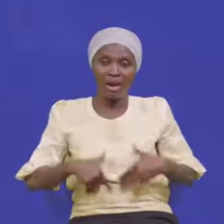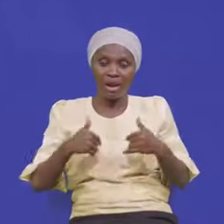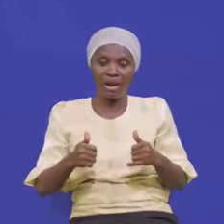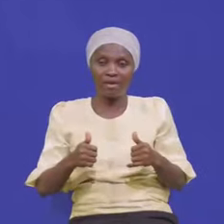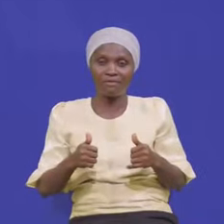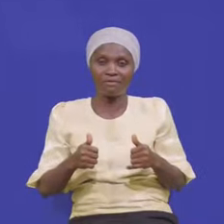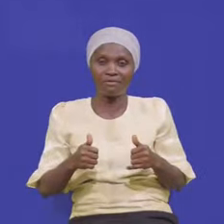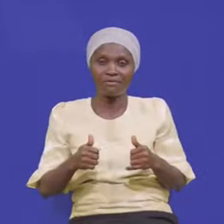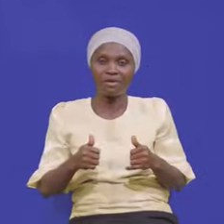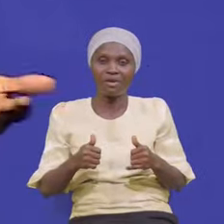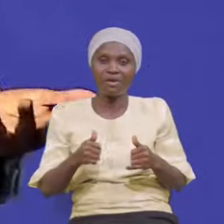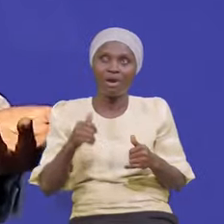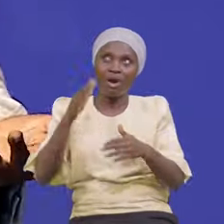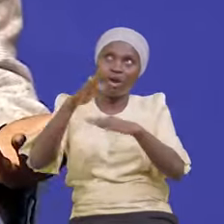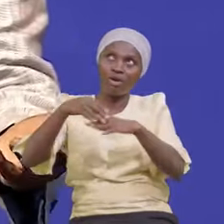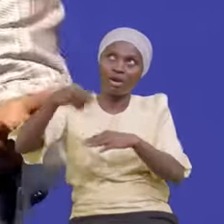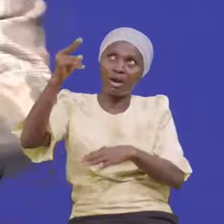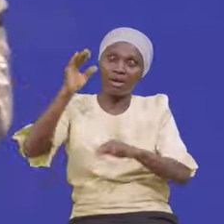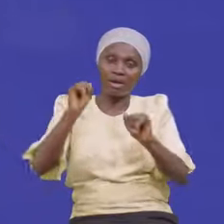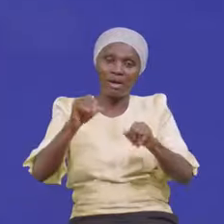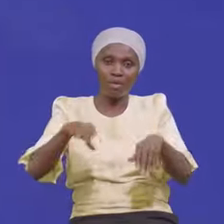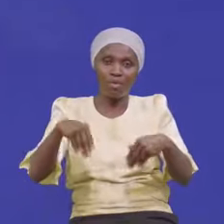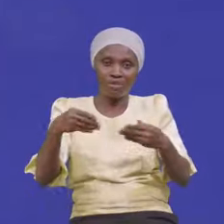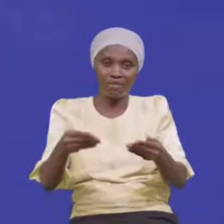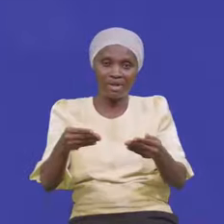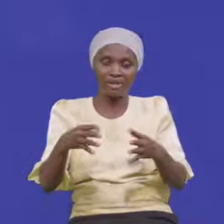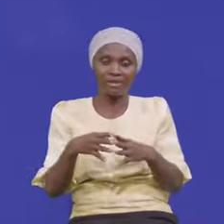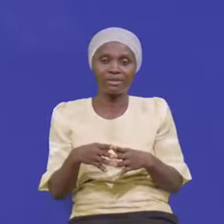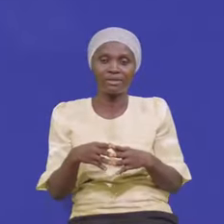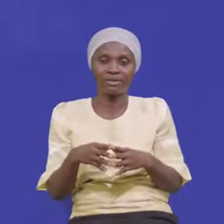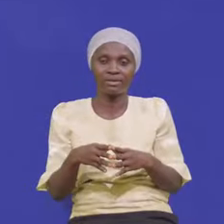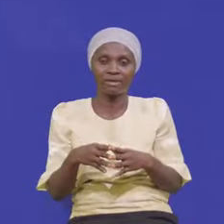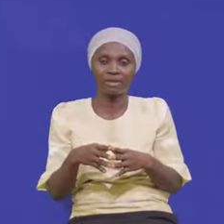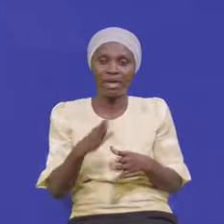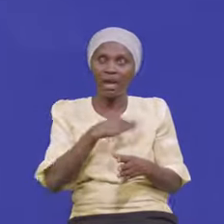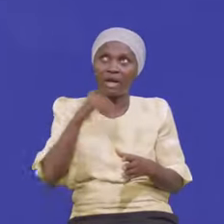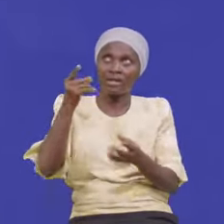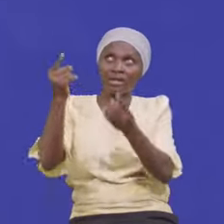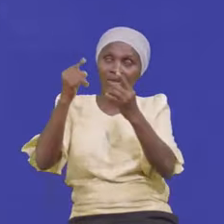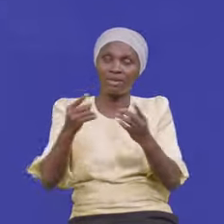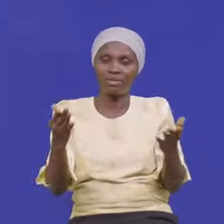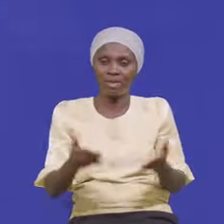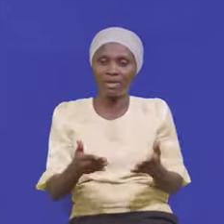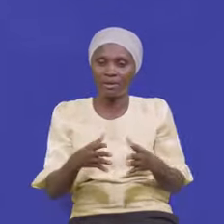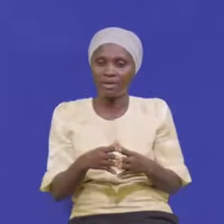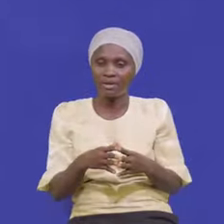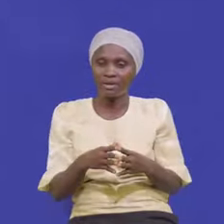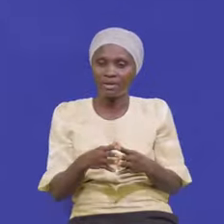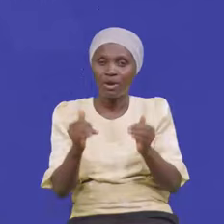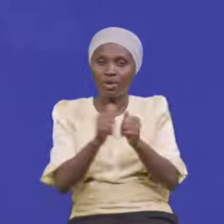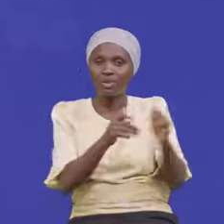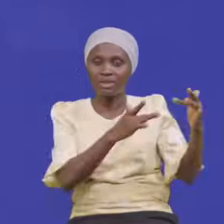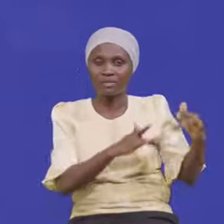ఉన్నతమైన స్థలాల్లో ఉన్న జీవాన్ని భూమి మీద వారికి నేను ఇవ్వగలుగుతాను. And he came here, ఆయన ఆ విధంగా ఇక్కడికి వచ్చారు. He came with mercy,